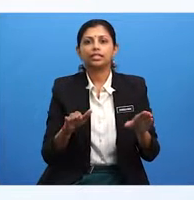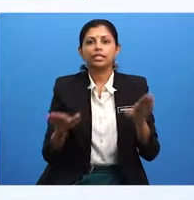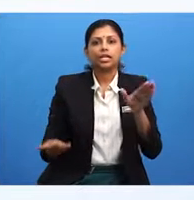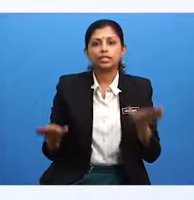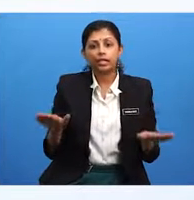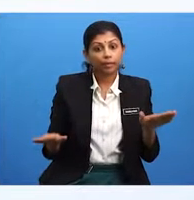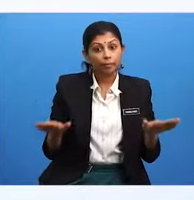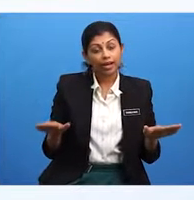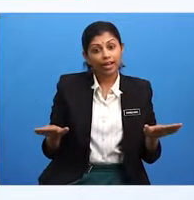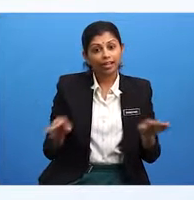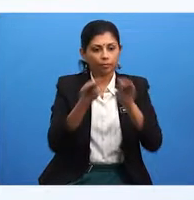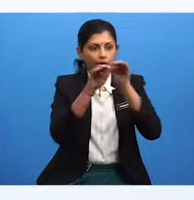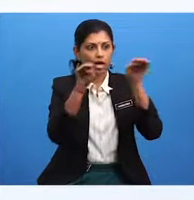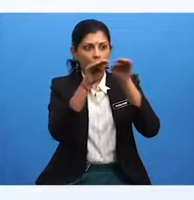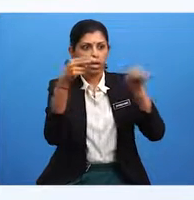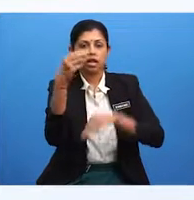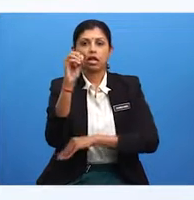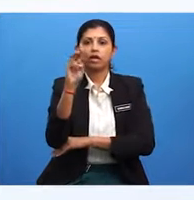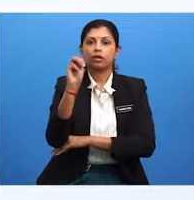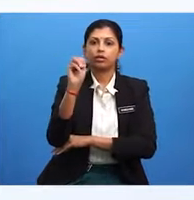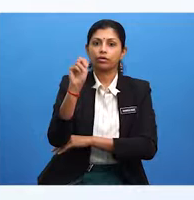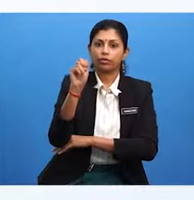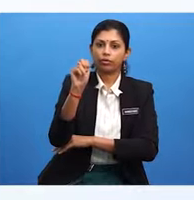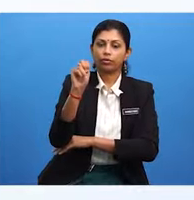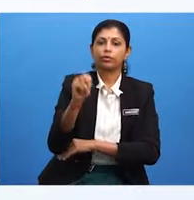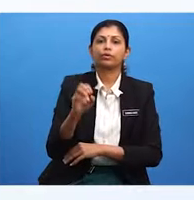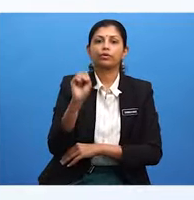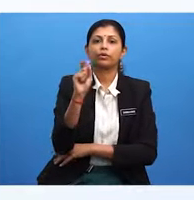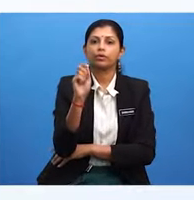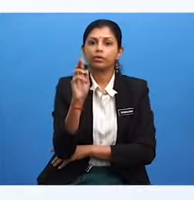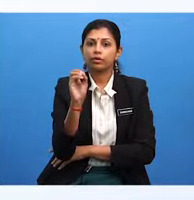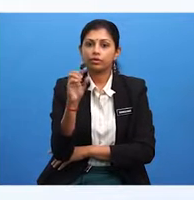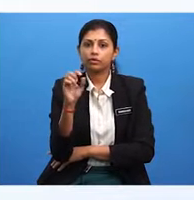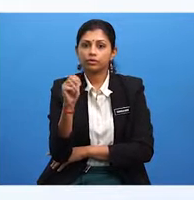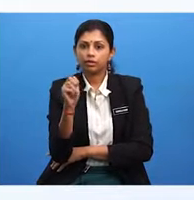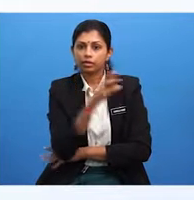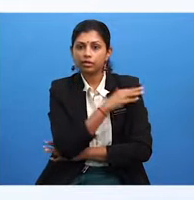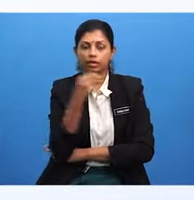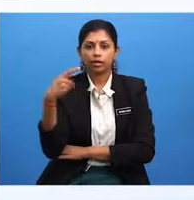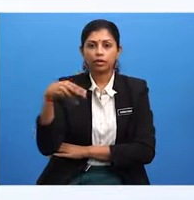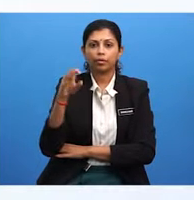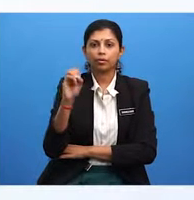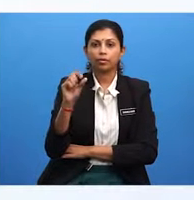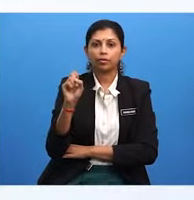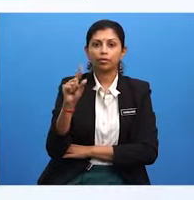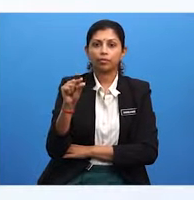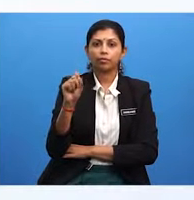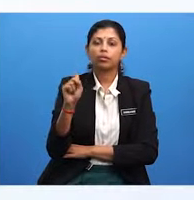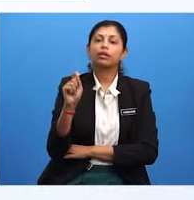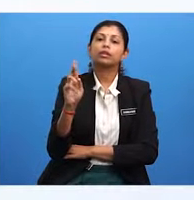ketidakseimbangan pada aras hormon estrogen dan progesteron dalam kita